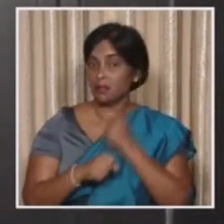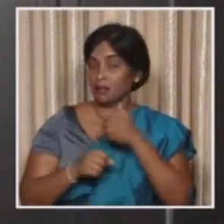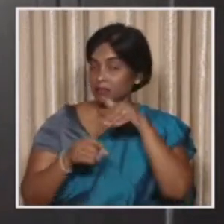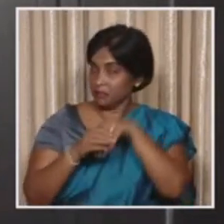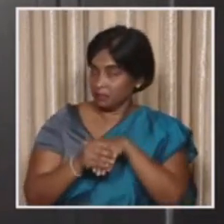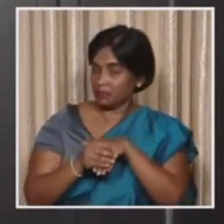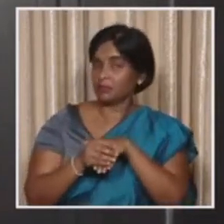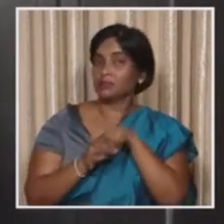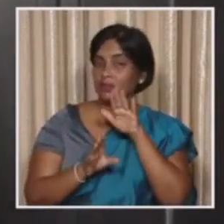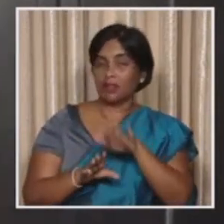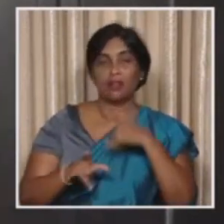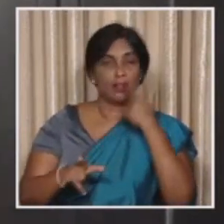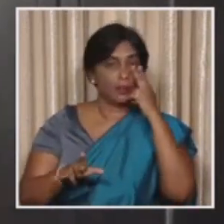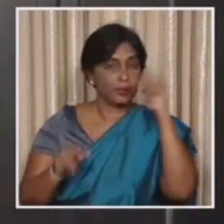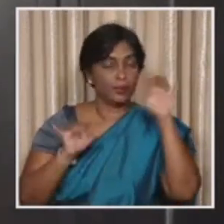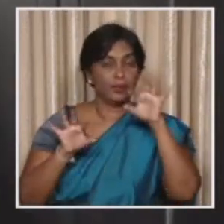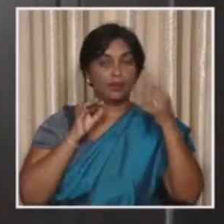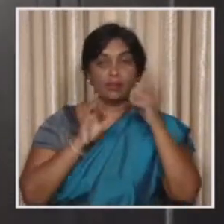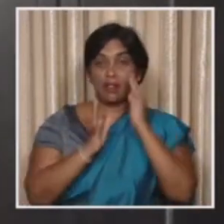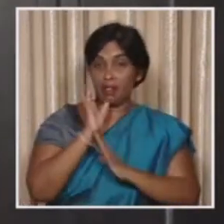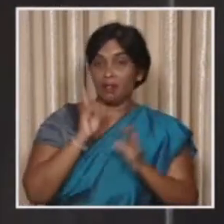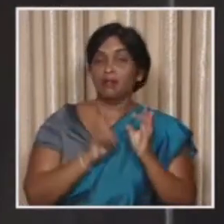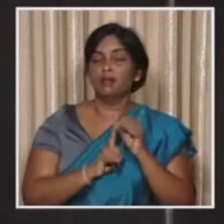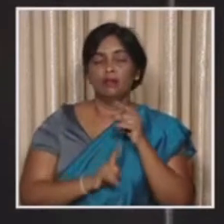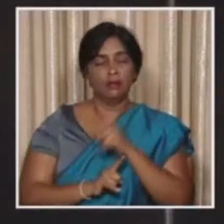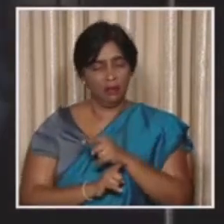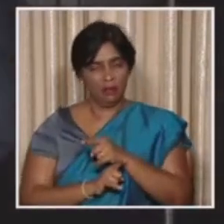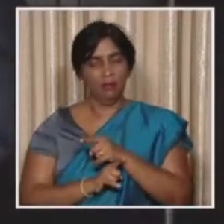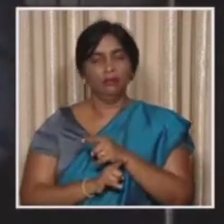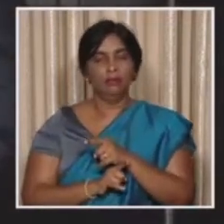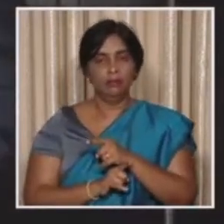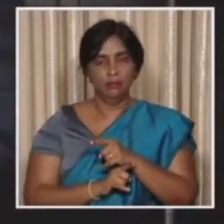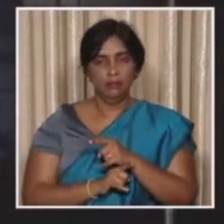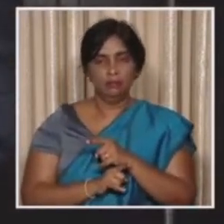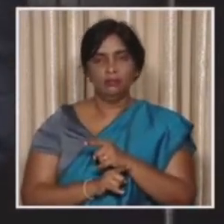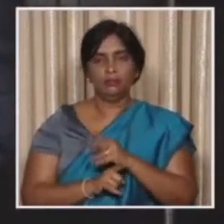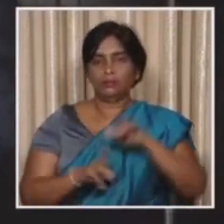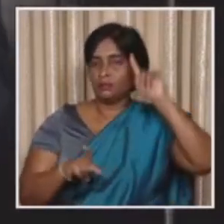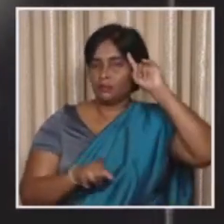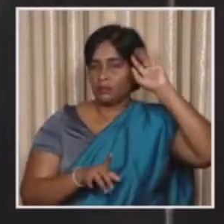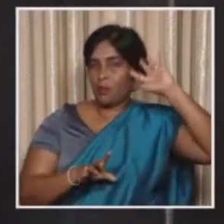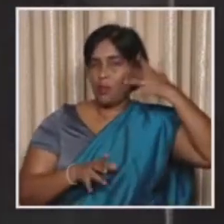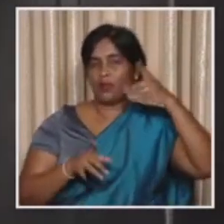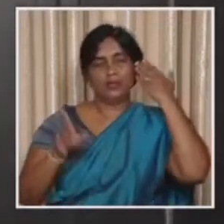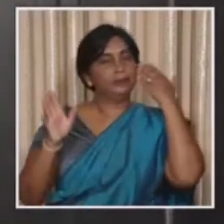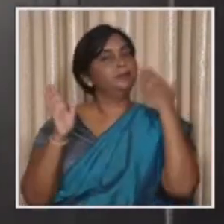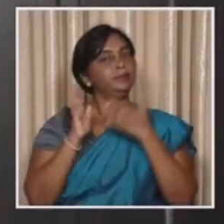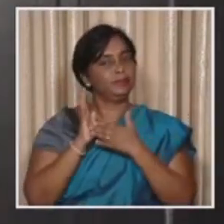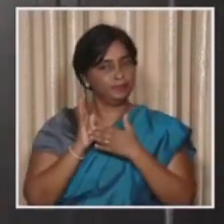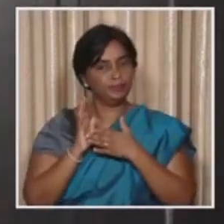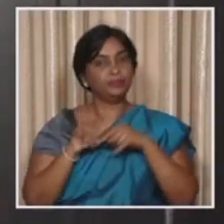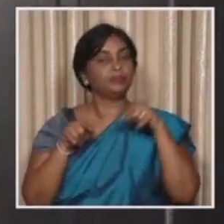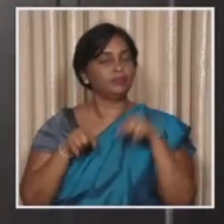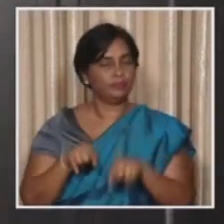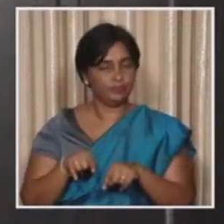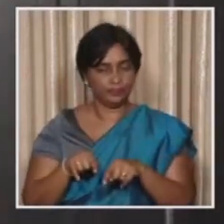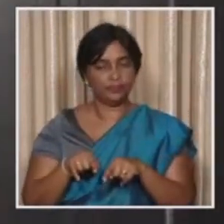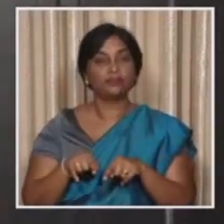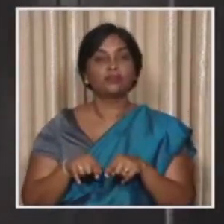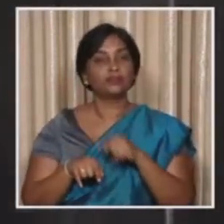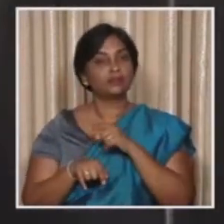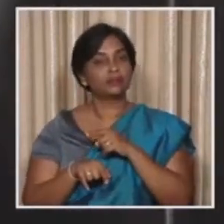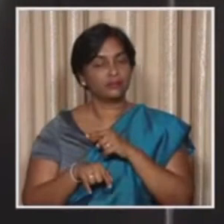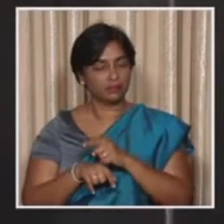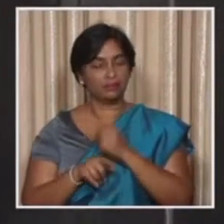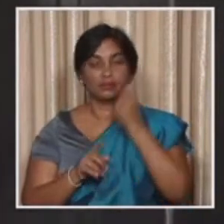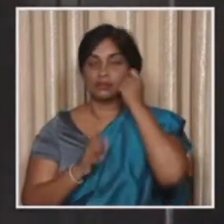மலையக பிரதிநிதிகளை அடிமட்ட முட்டாள்களாக நினைத்து முன்வை அந்த பிரேரணைகளே